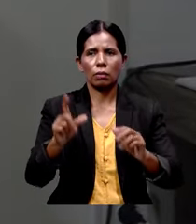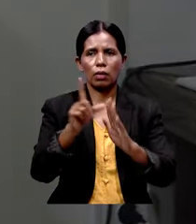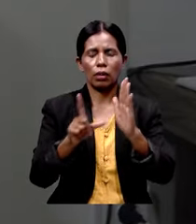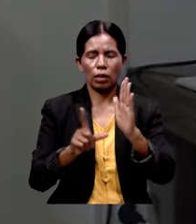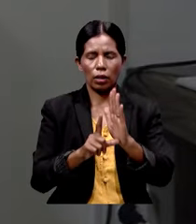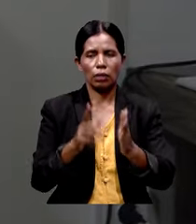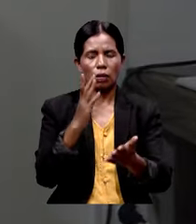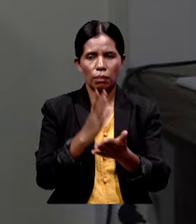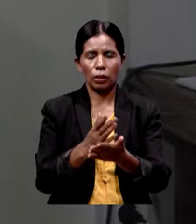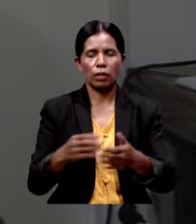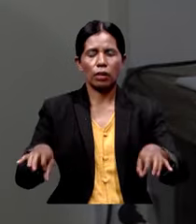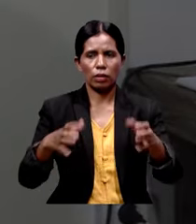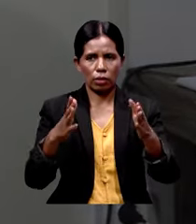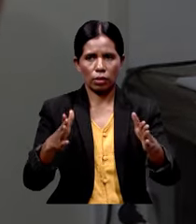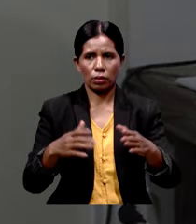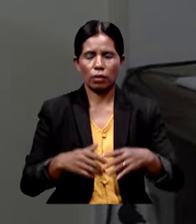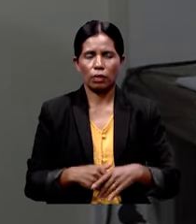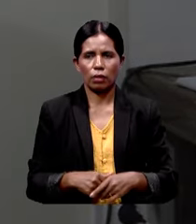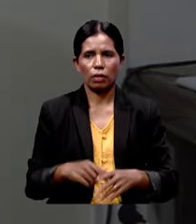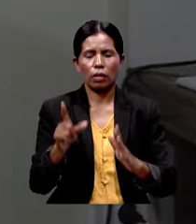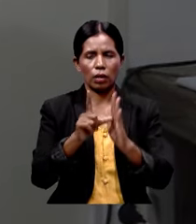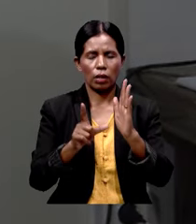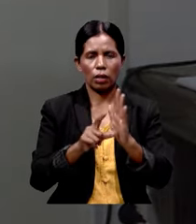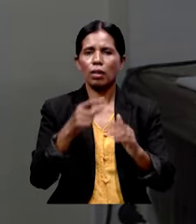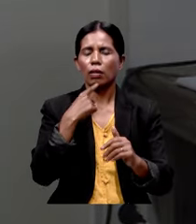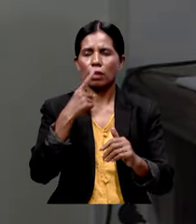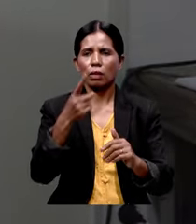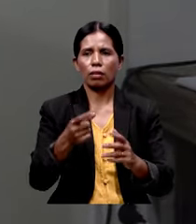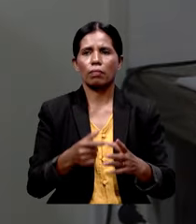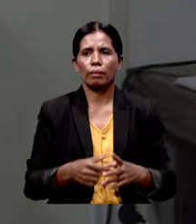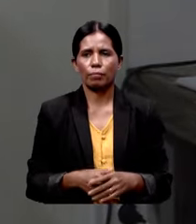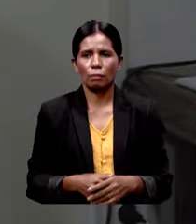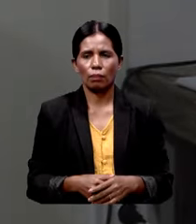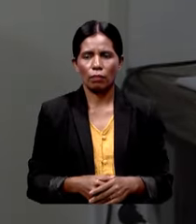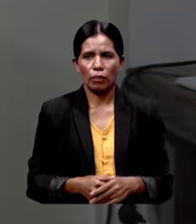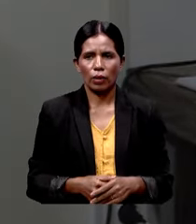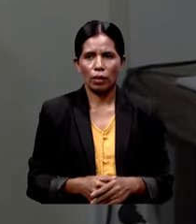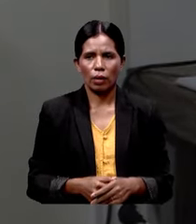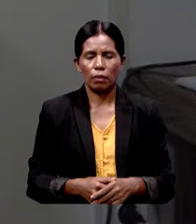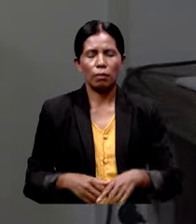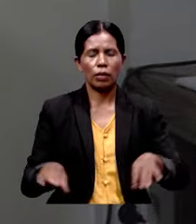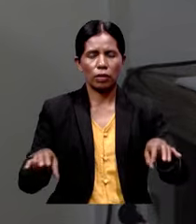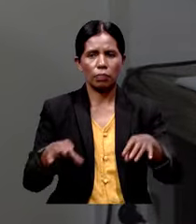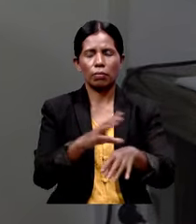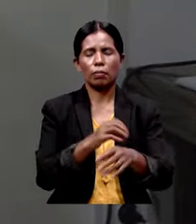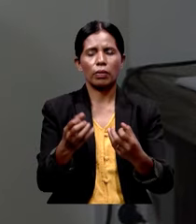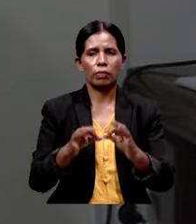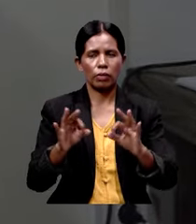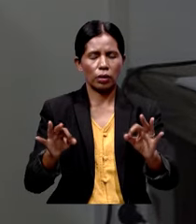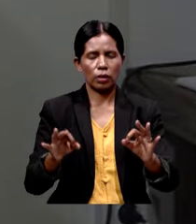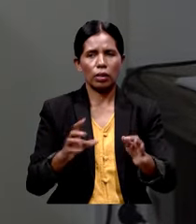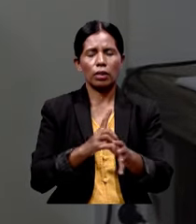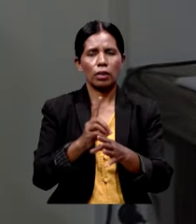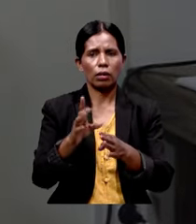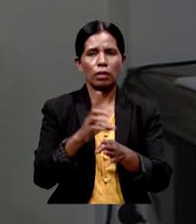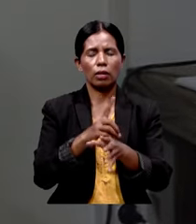salare tama nema dian lei be obrigatorio ba saida ba reforma ne kan sidau ki ha para diretor